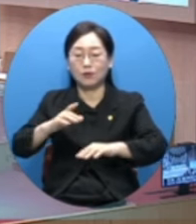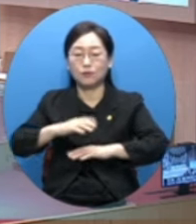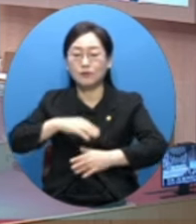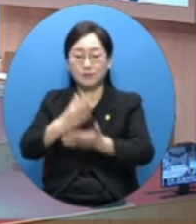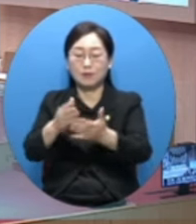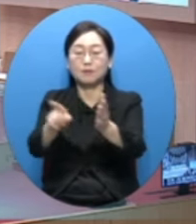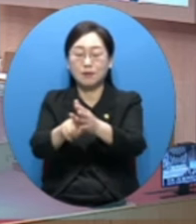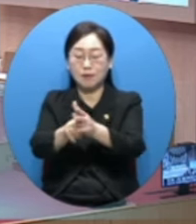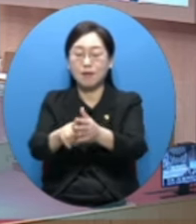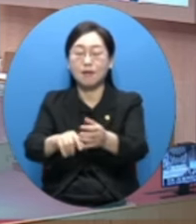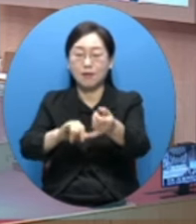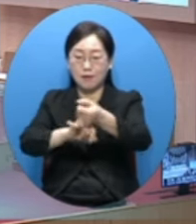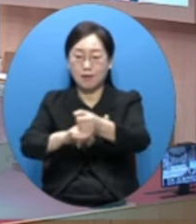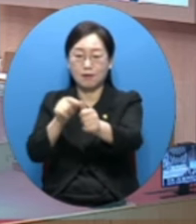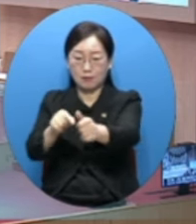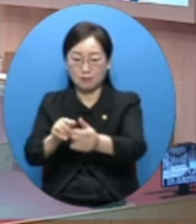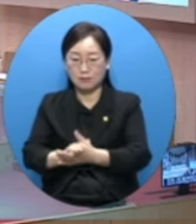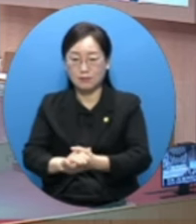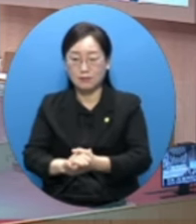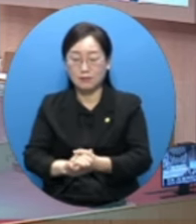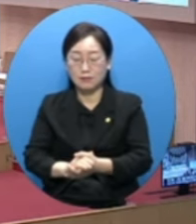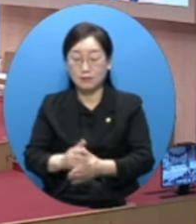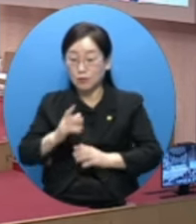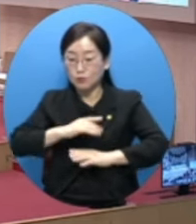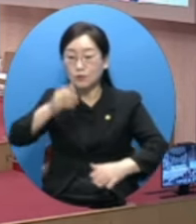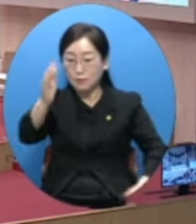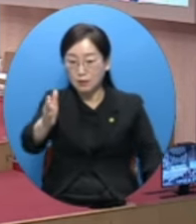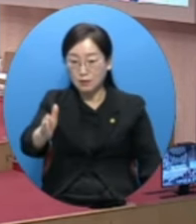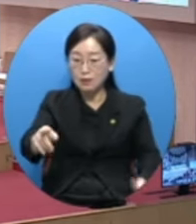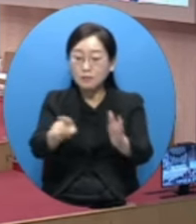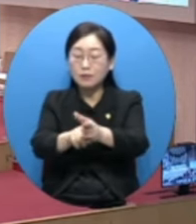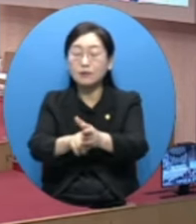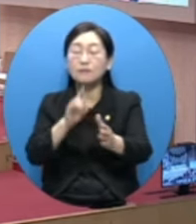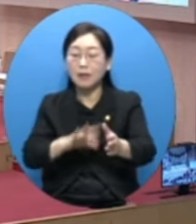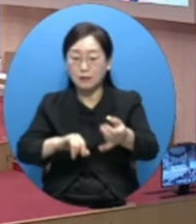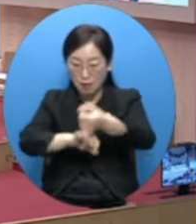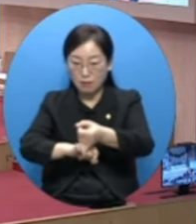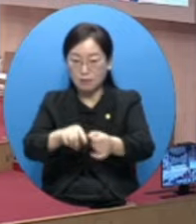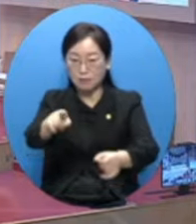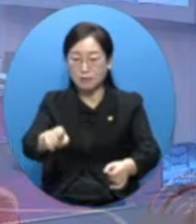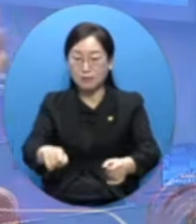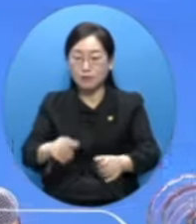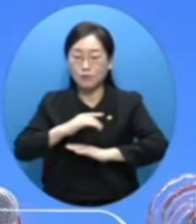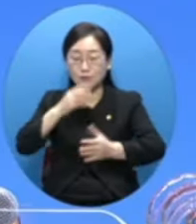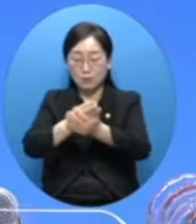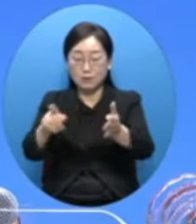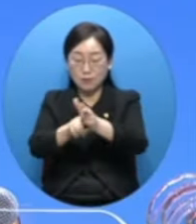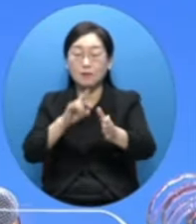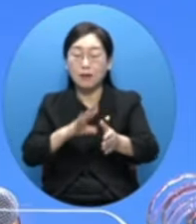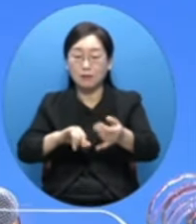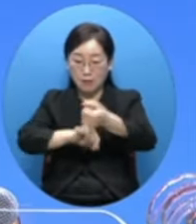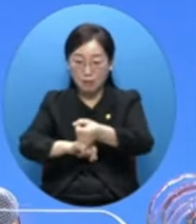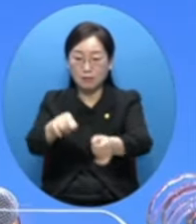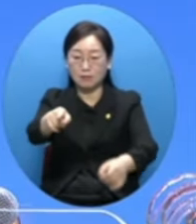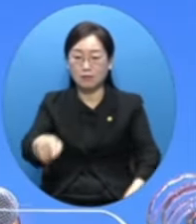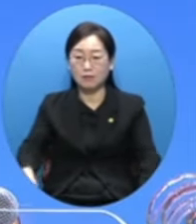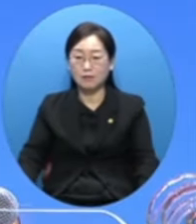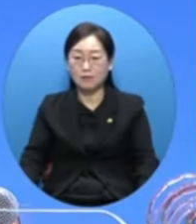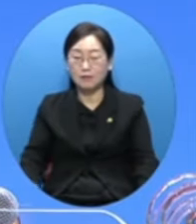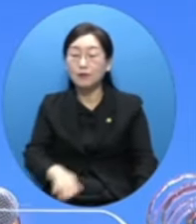하시고. 주님 말씀하십니다. 두려워하지 말고 믿기만 하라. 두려워하지 말고 믿기만 하라. 여러분의 삶에